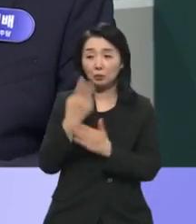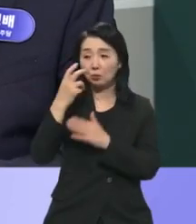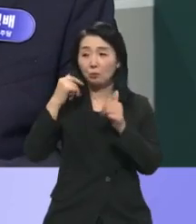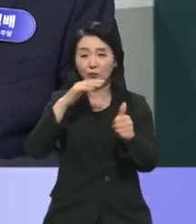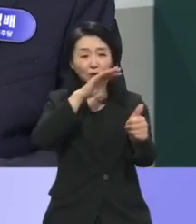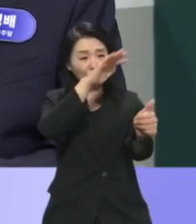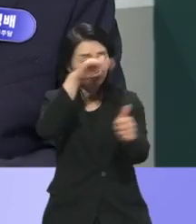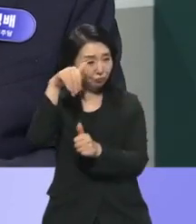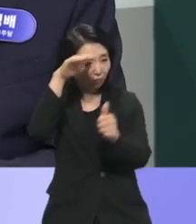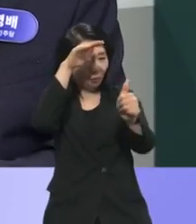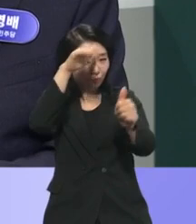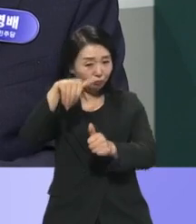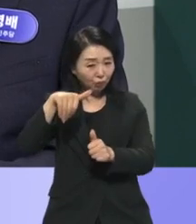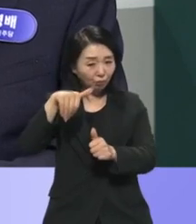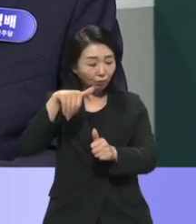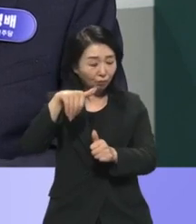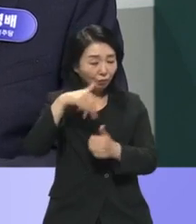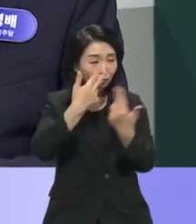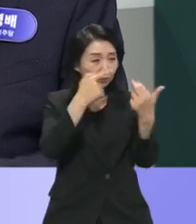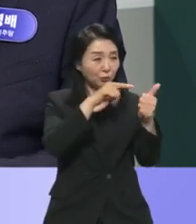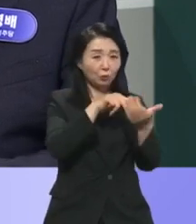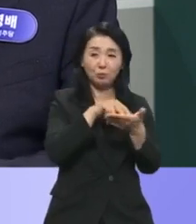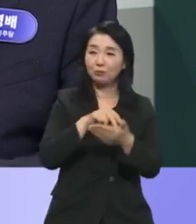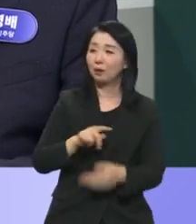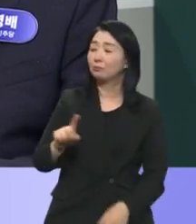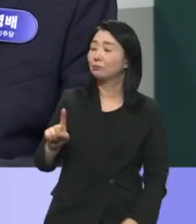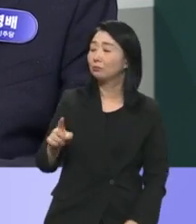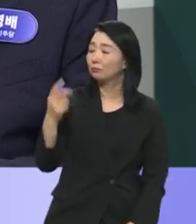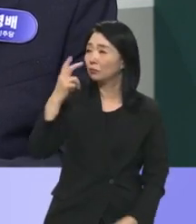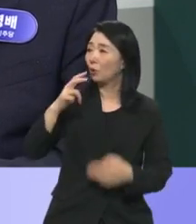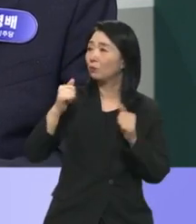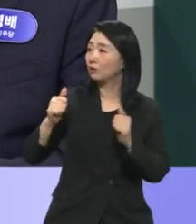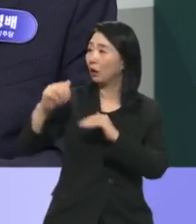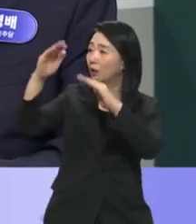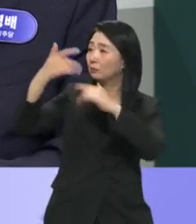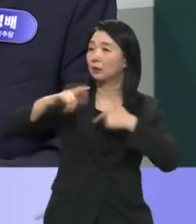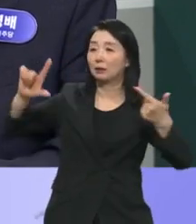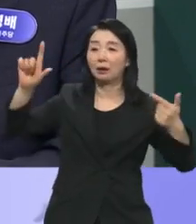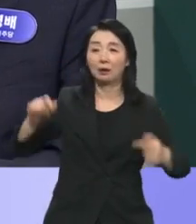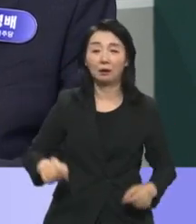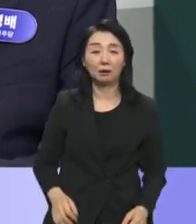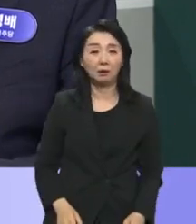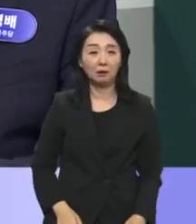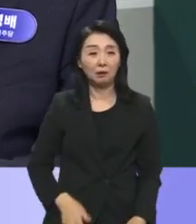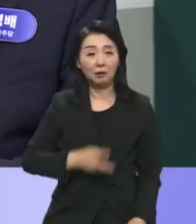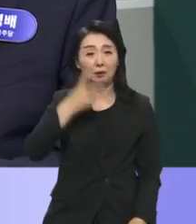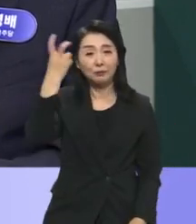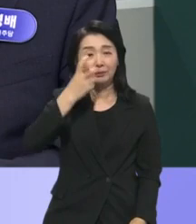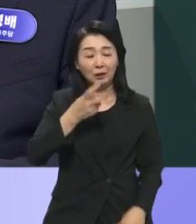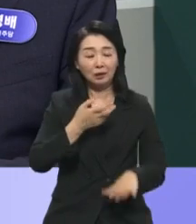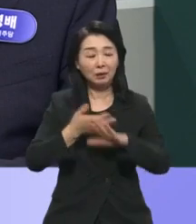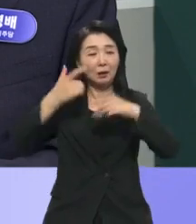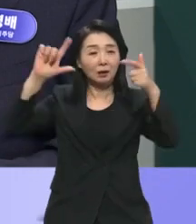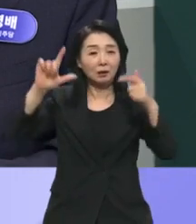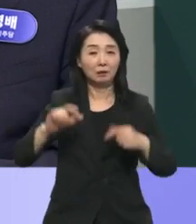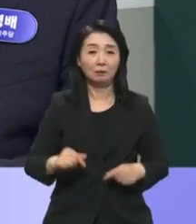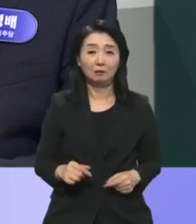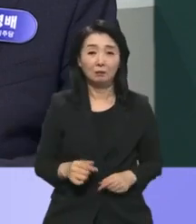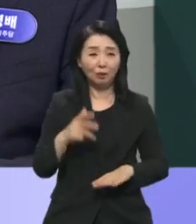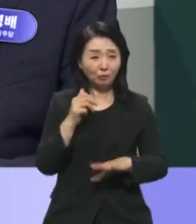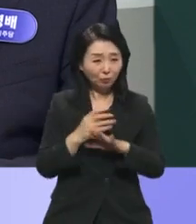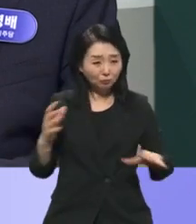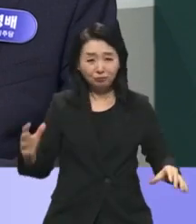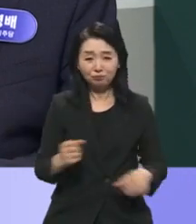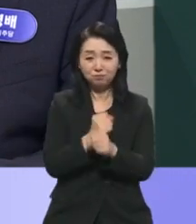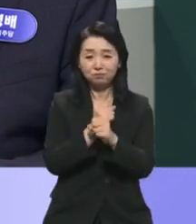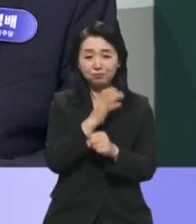소환을 하는데 이재명 대표는 정작 가서 검찰과는 다른 얘기를 하고 검찰 수사하면 전혀 다른 방향의 얘기를 하니까 정리가 안 되죠